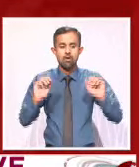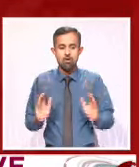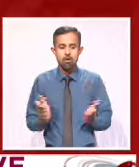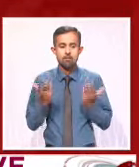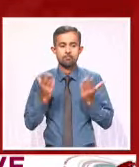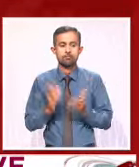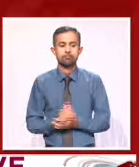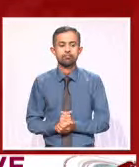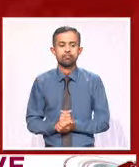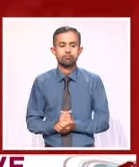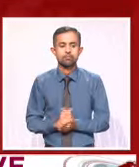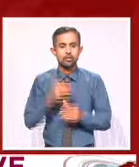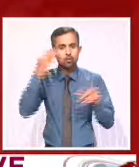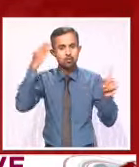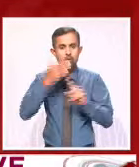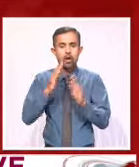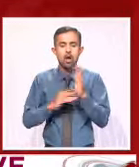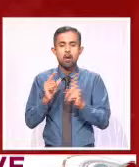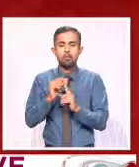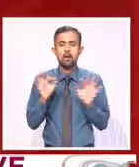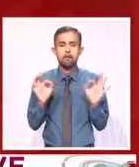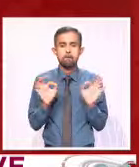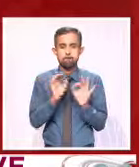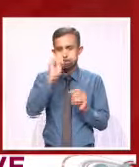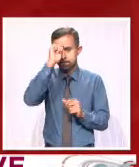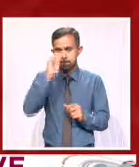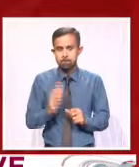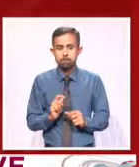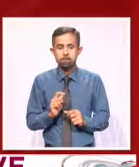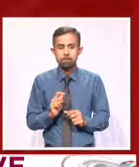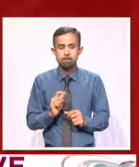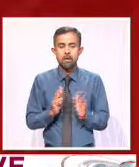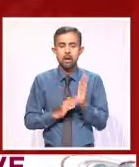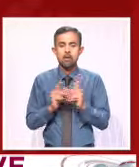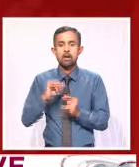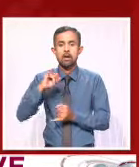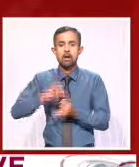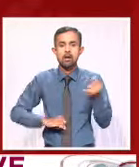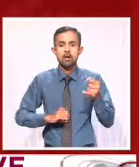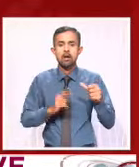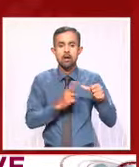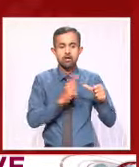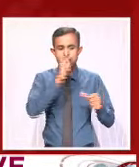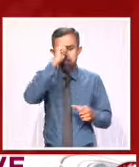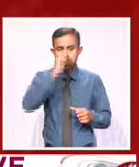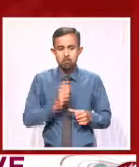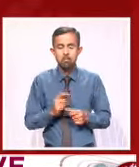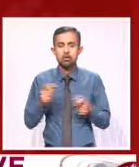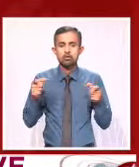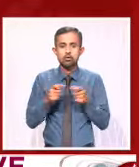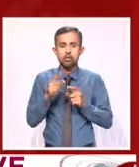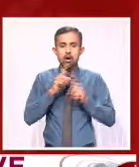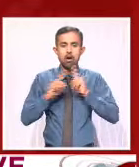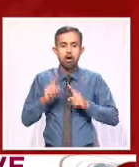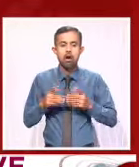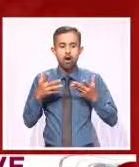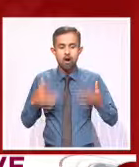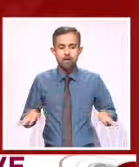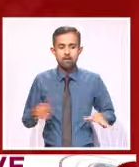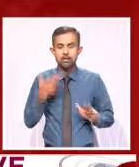කර තිබෙනවා. මේ සම්බන්ධයෙන් අමාත්‍යාචාර්ය බන්දුල ගුණවර්ධන මහතා සහ අමාත්‍යංශ ලේකම් අනුෂ පැල්පිට මහතා සමගද සාකච්ඡා කළ